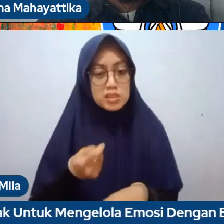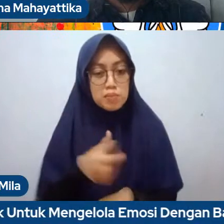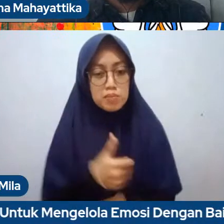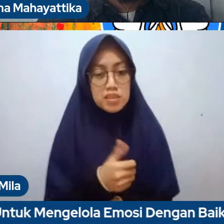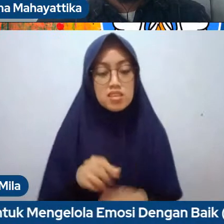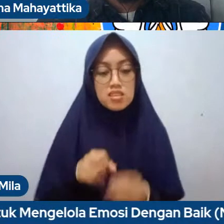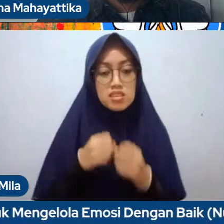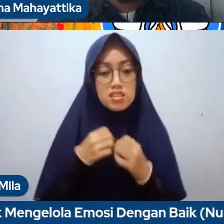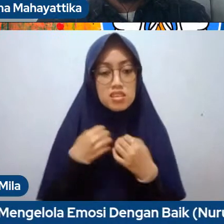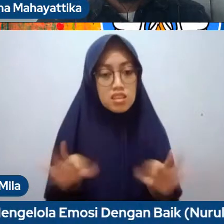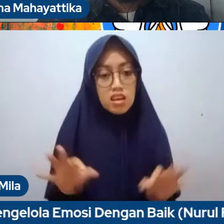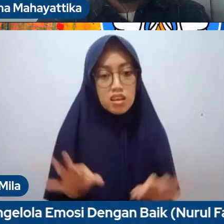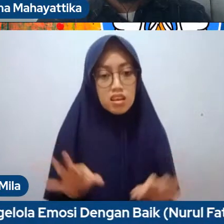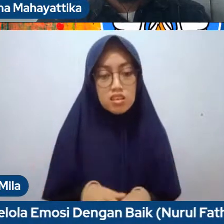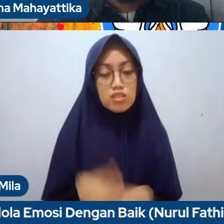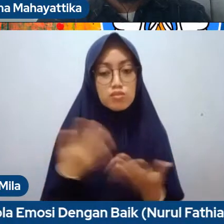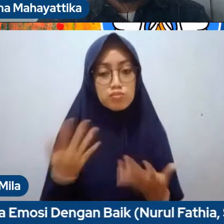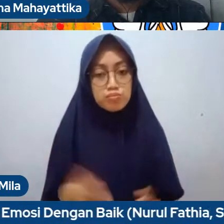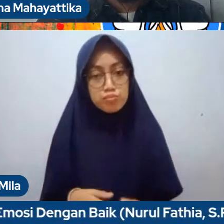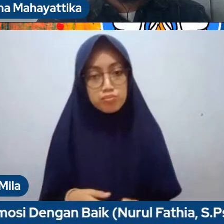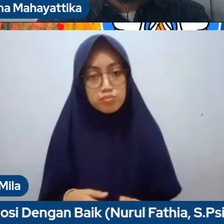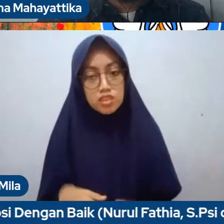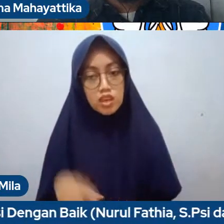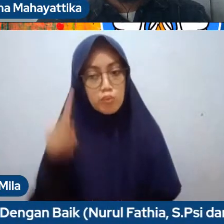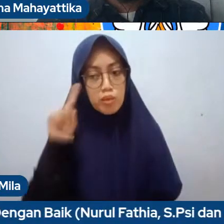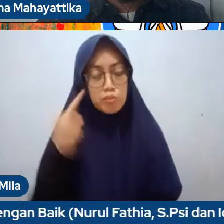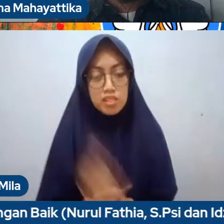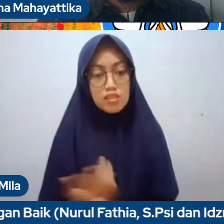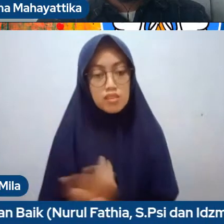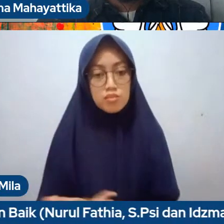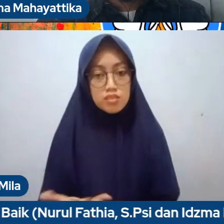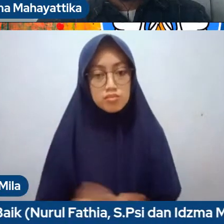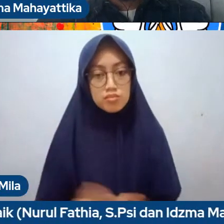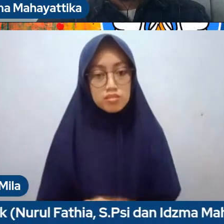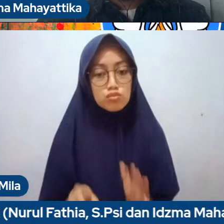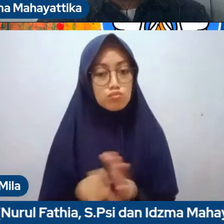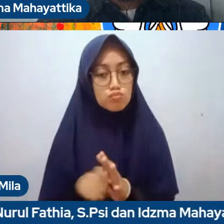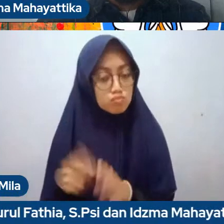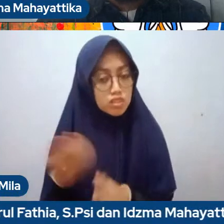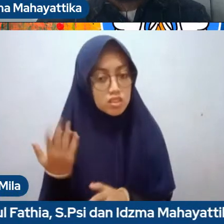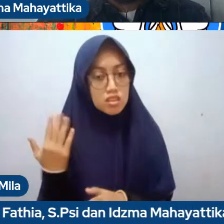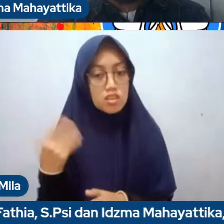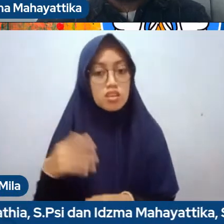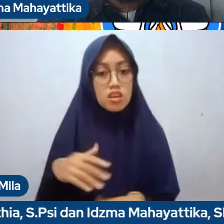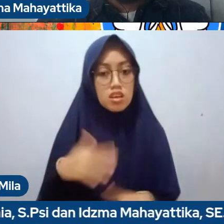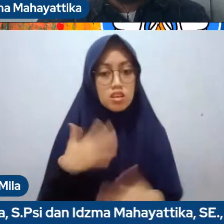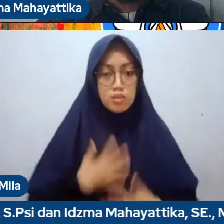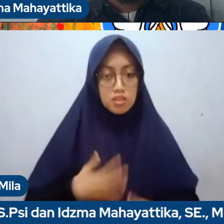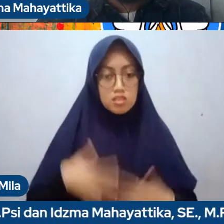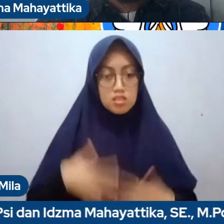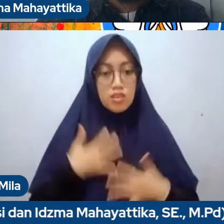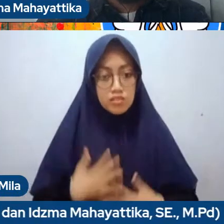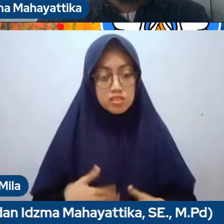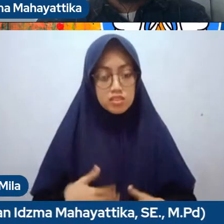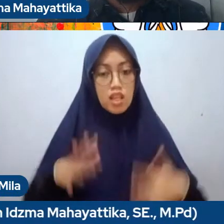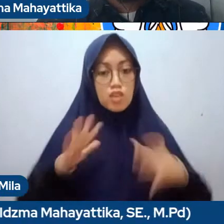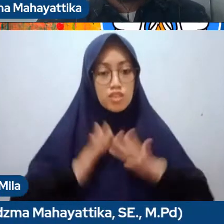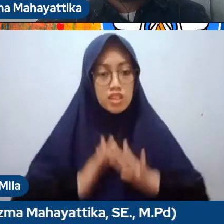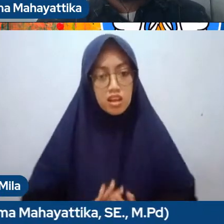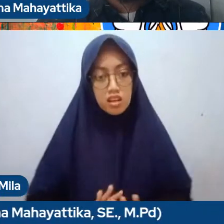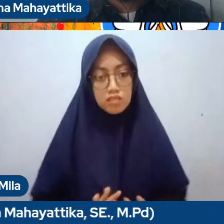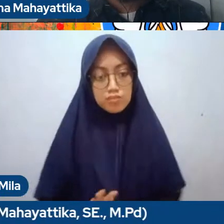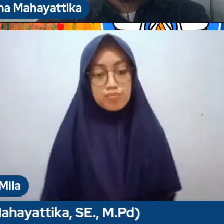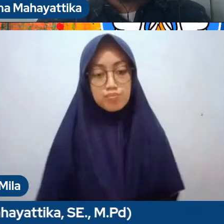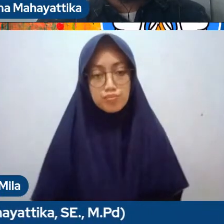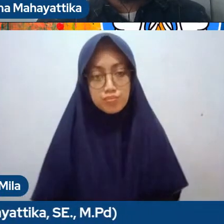dilatih emergensi dulu caranya dengan tadi relaksasi, pernafasan, atau dia kayak gitu-gitu Bu, yang